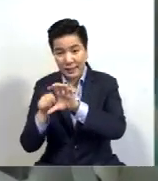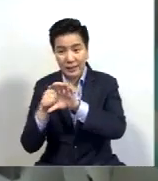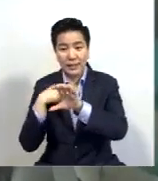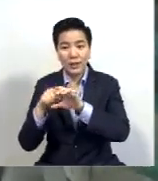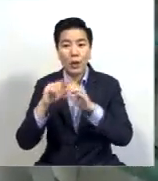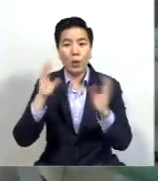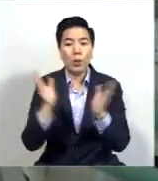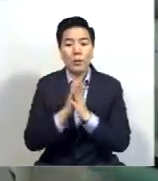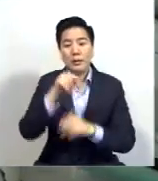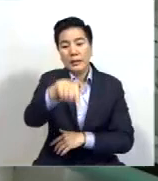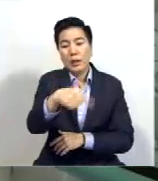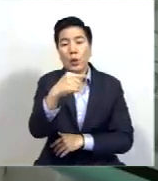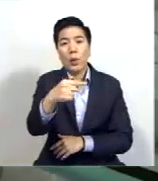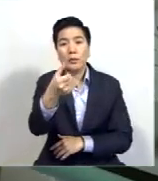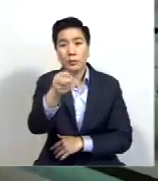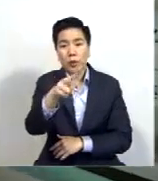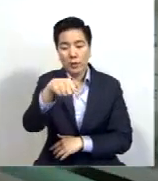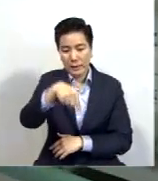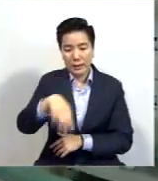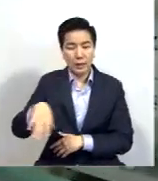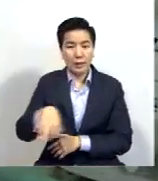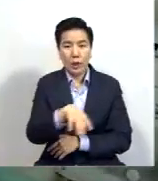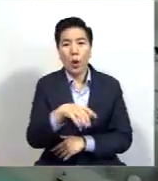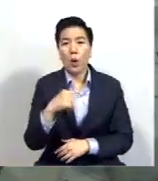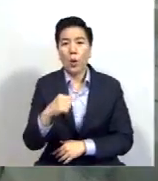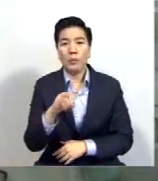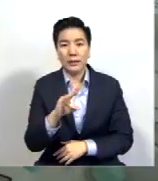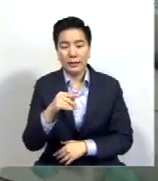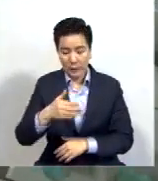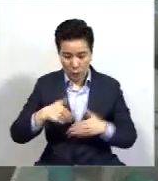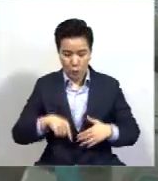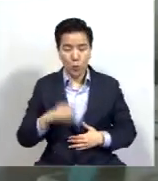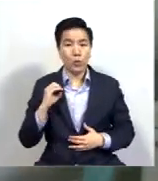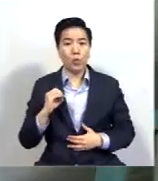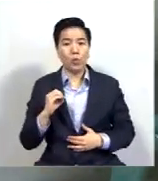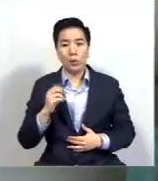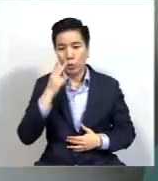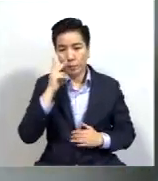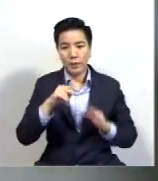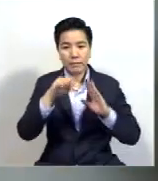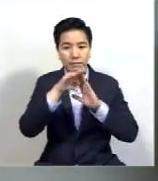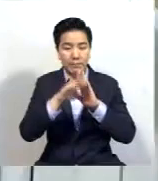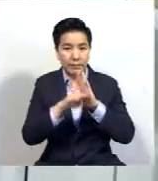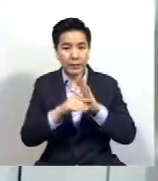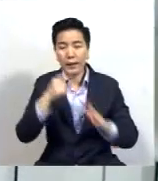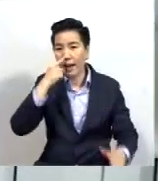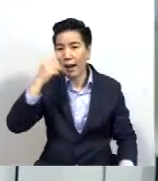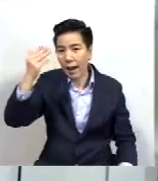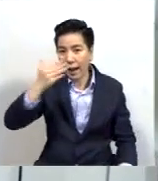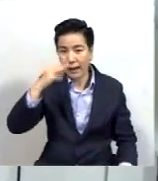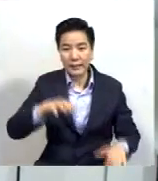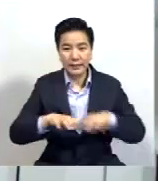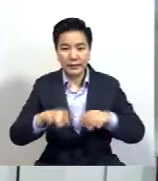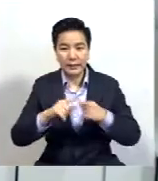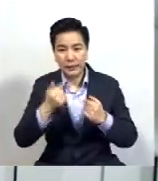ะลบ12ตรงกลางจะลบ7ข้างนอกจะเป็น0นะครับอันนี้เป็นกระบวนการของการจัดการอากาศอันนี้คือระบบ